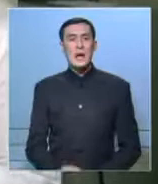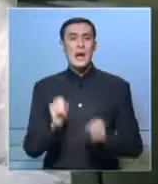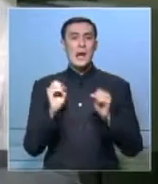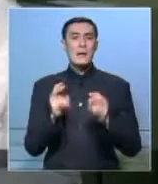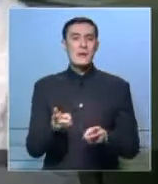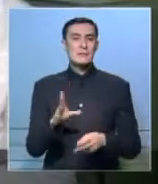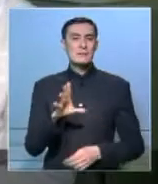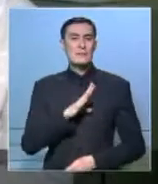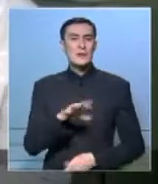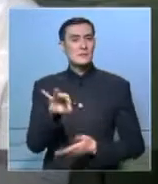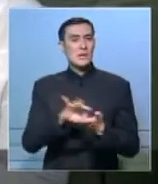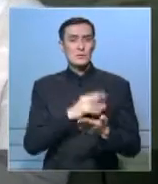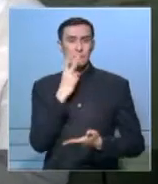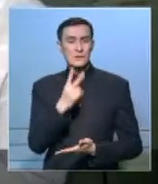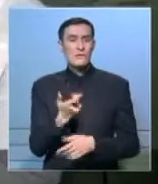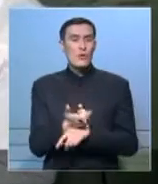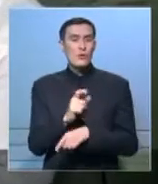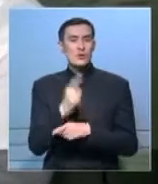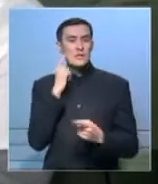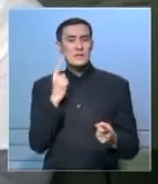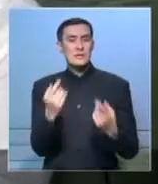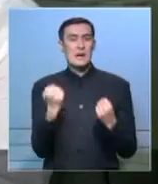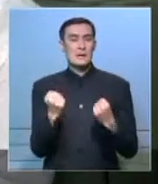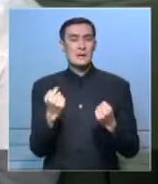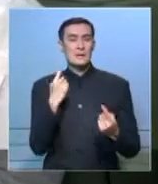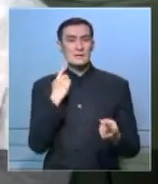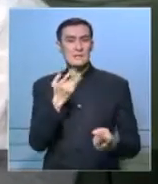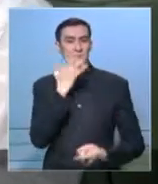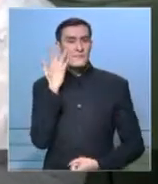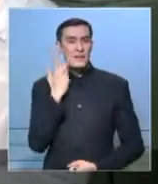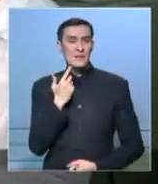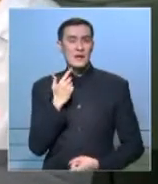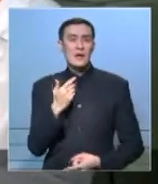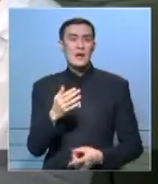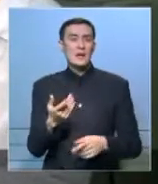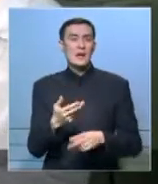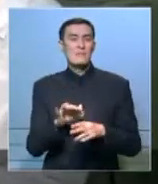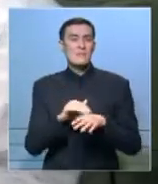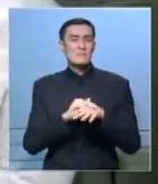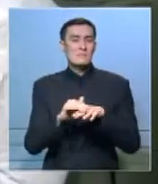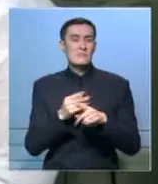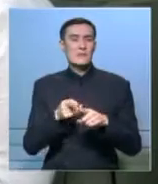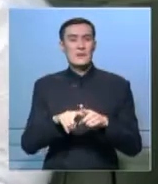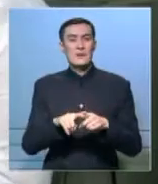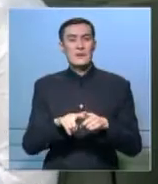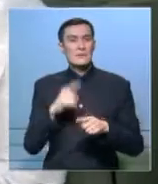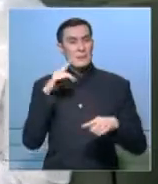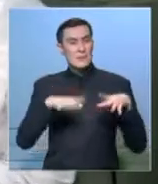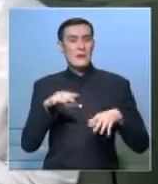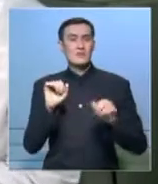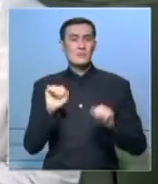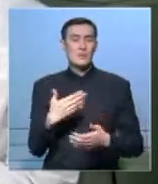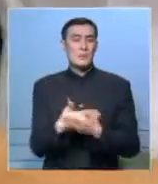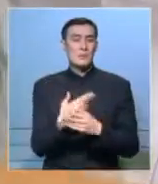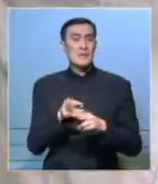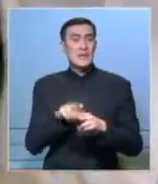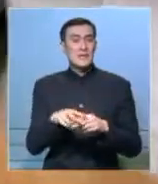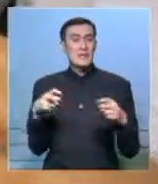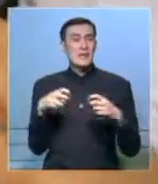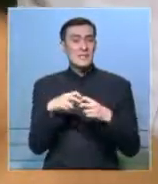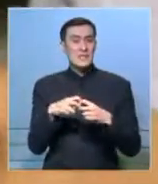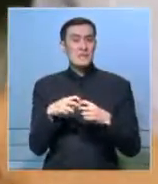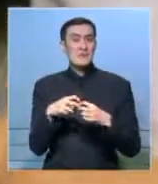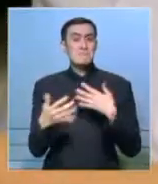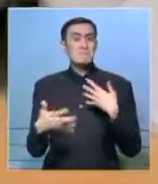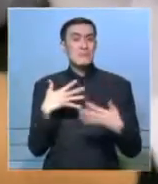Опасные можно определить сразу. Слишком яркая расцветка, резкий запах, шероховатая поверхность. Повод для сомнения. К примеру, вот этот резиновый